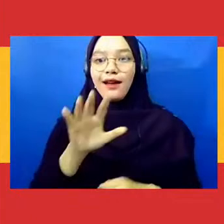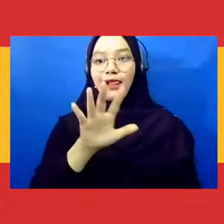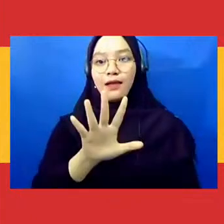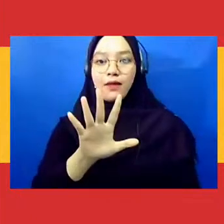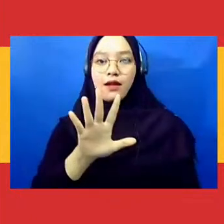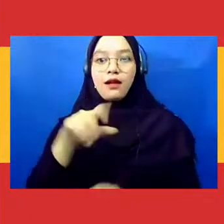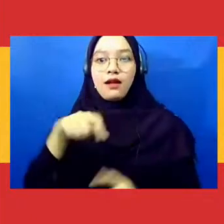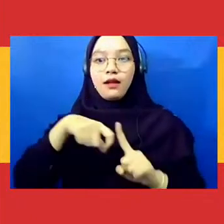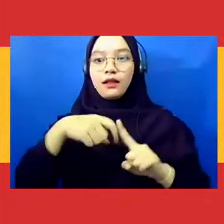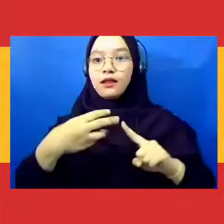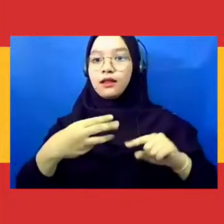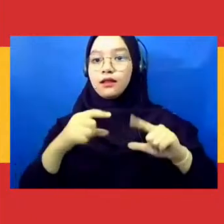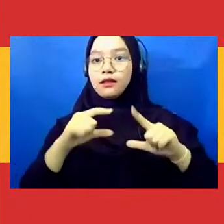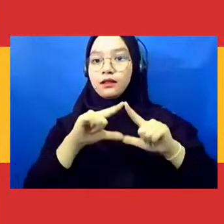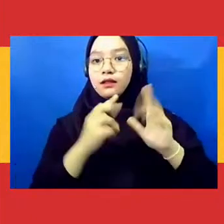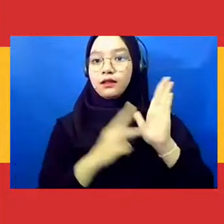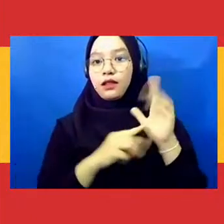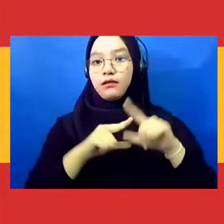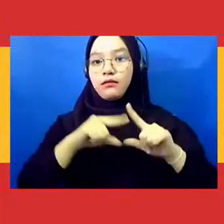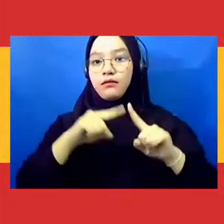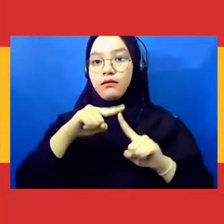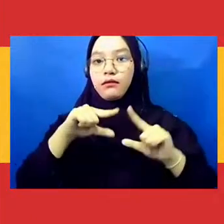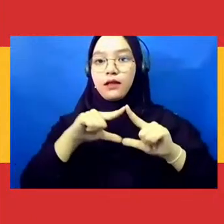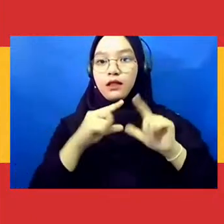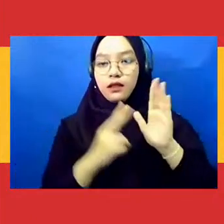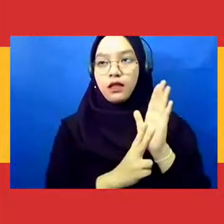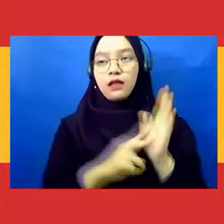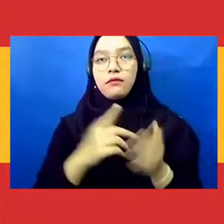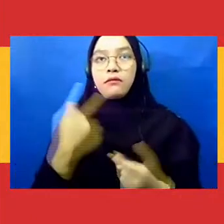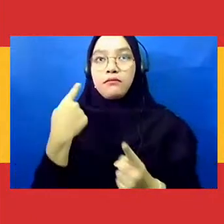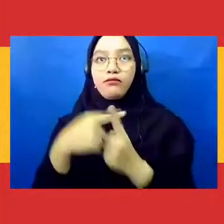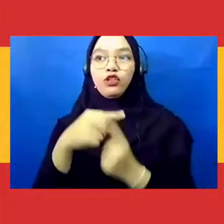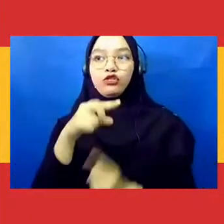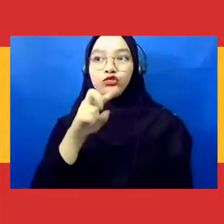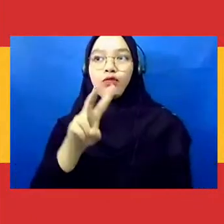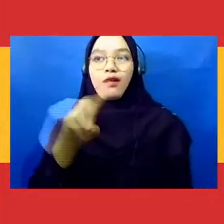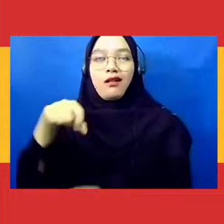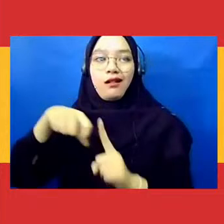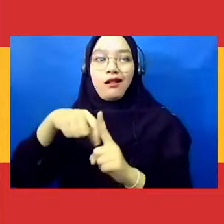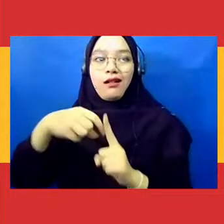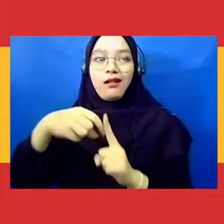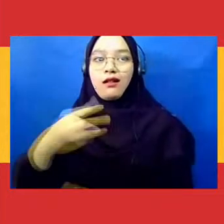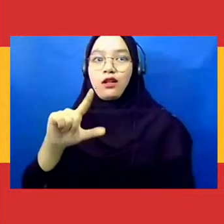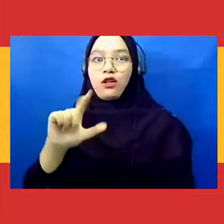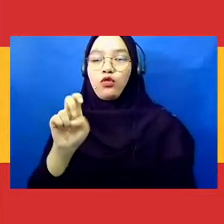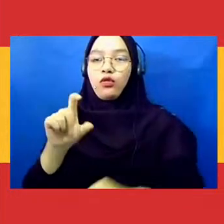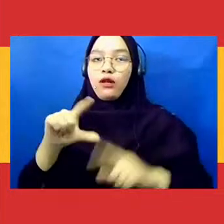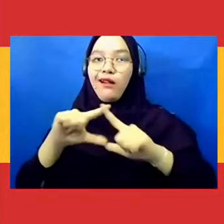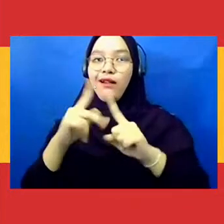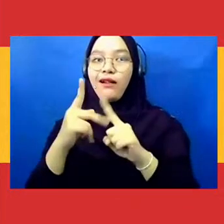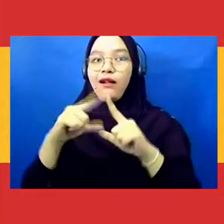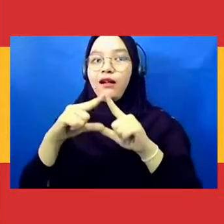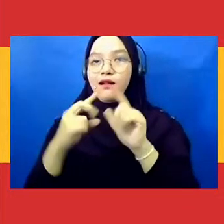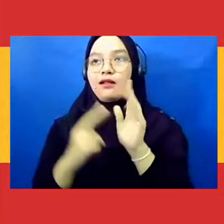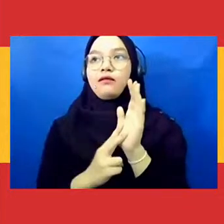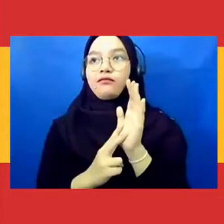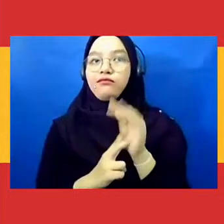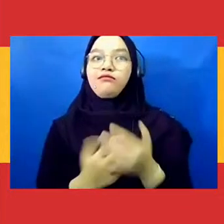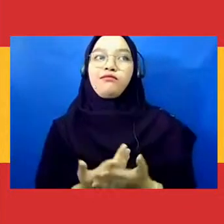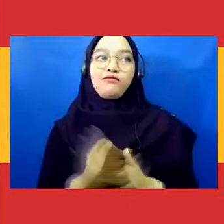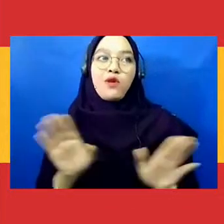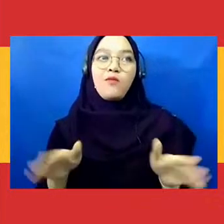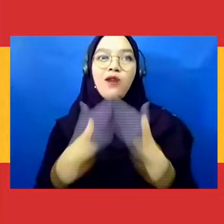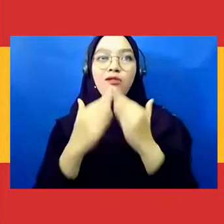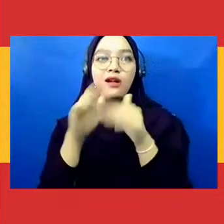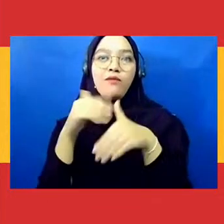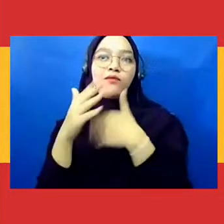kecamatan dan 22 kelurahan. Dan kita dalam proses pembangunan ini tentu dalam